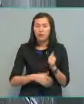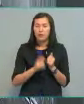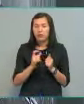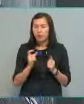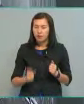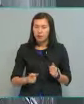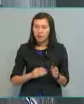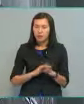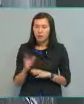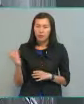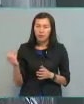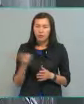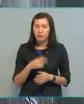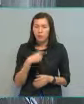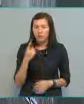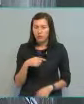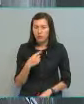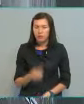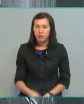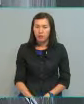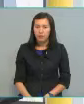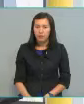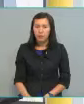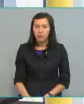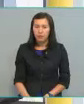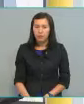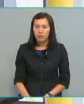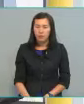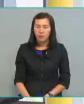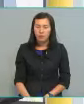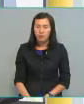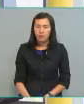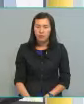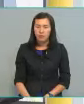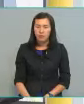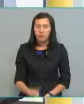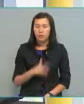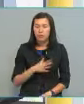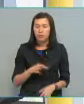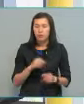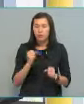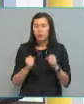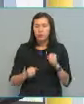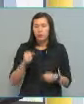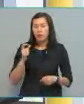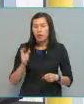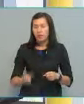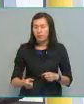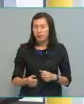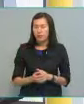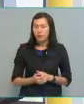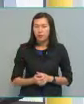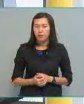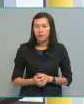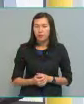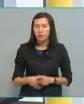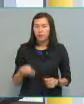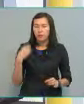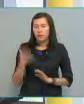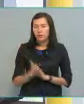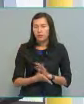азамат орындауға міндетті дейді ол. Жалпы профсоюзды біз жүргізушілер бір шағынан